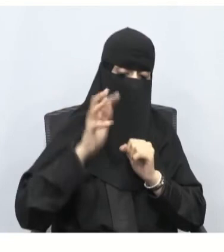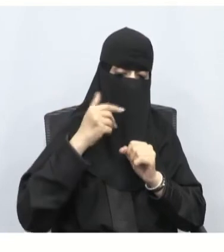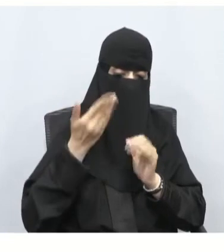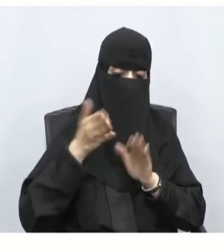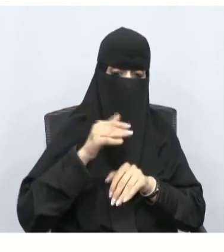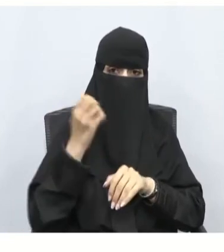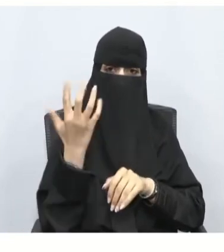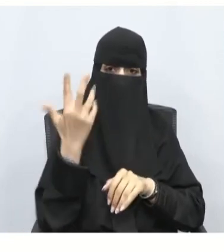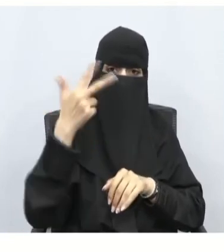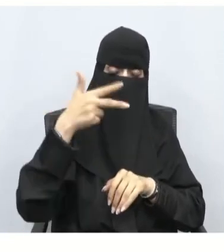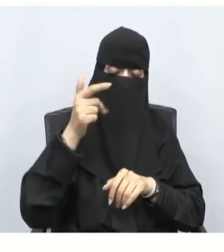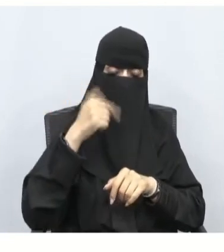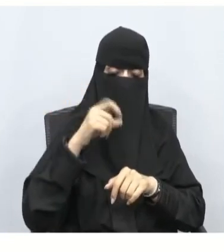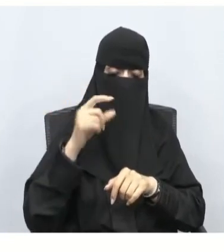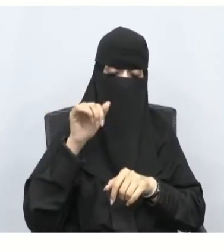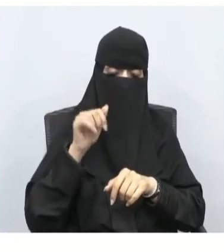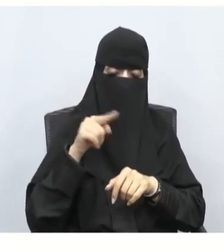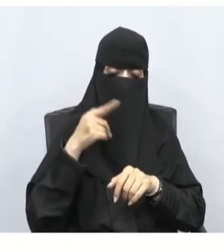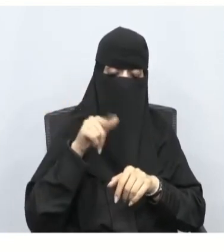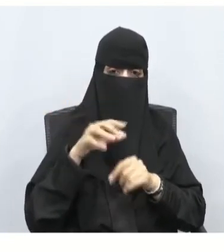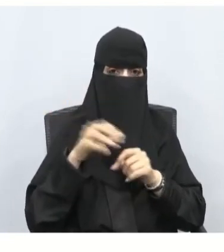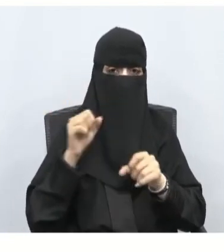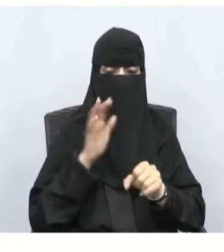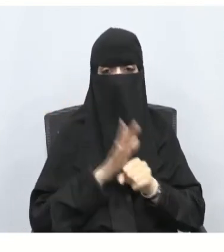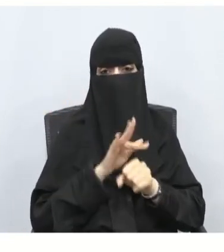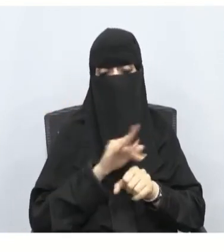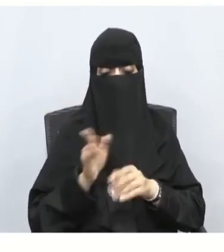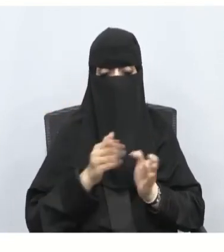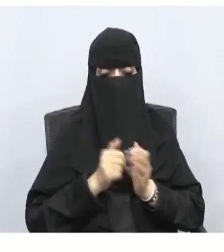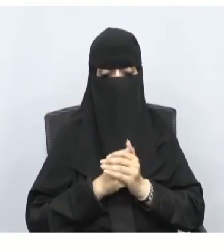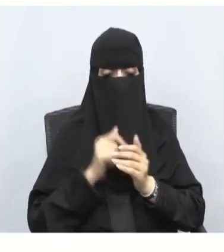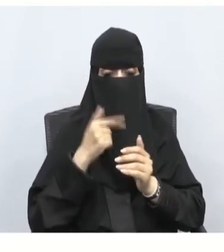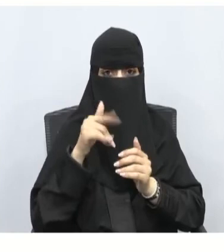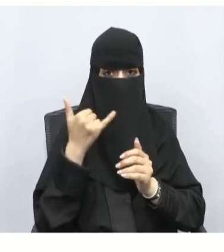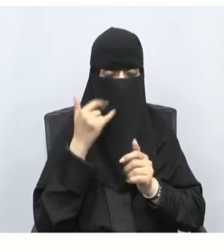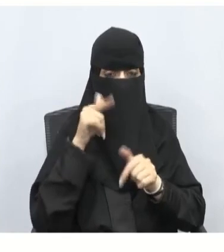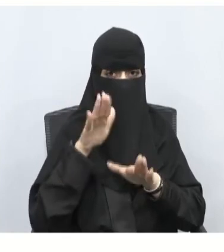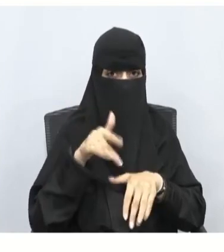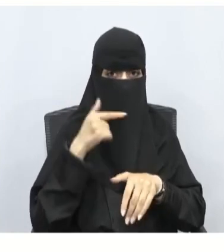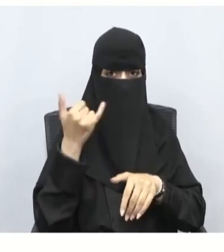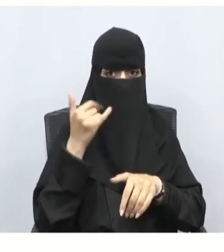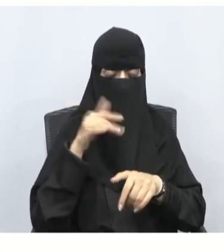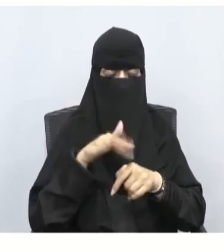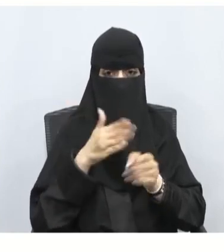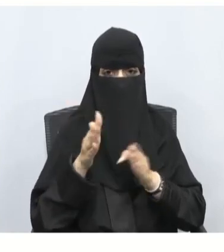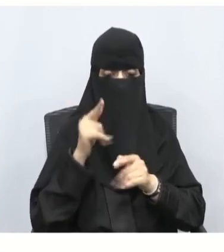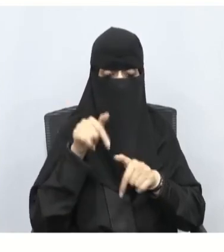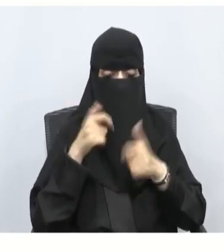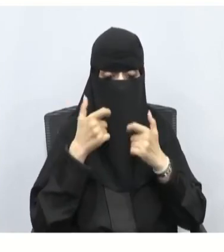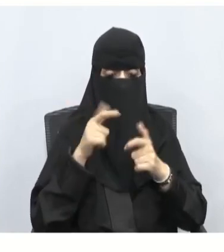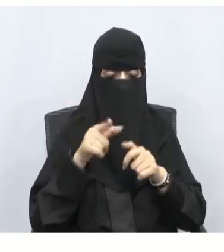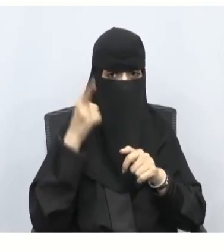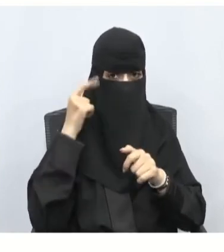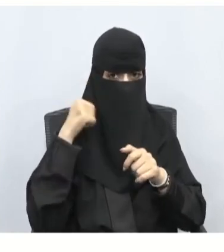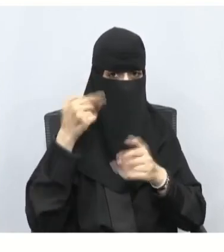من 85 ديسبل والتي تسبب تلف السمع. لذلك ذكرنا من الأهمية علينا